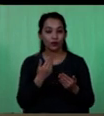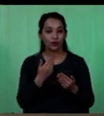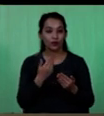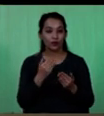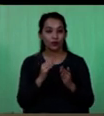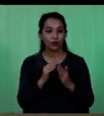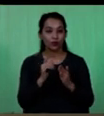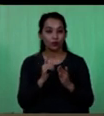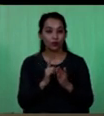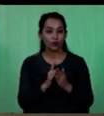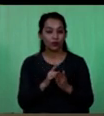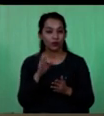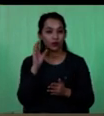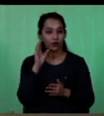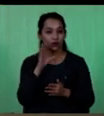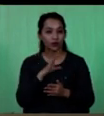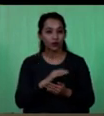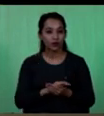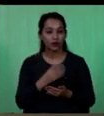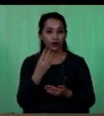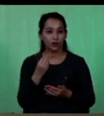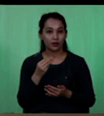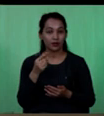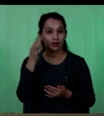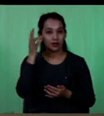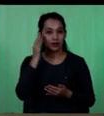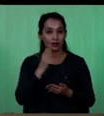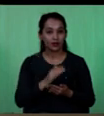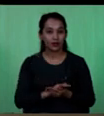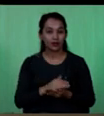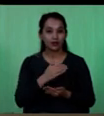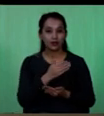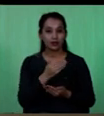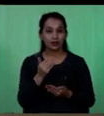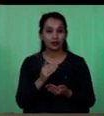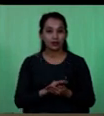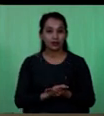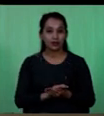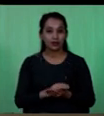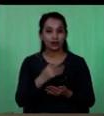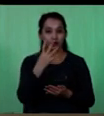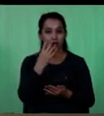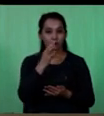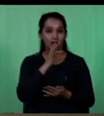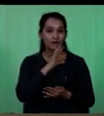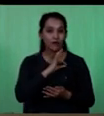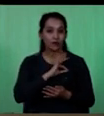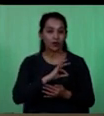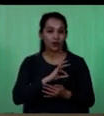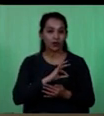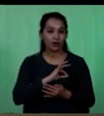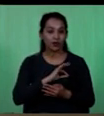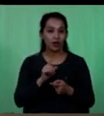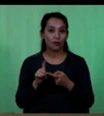topshiriqni eshitdingiz. Sizlarga yana bir bor eslatib o'taman. Siz ushbu rasmlar asosida